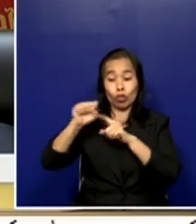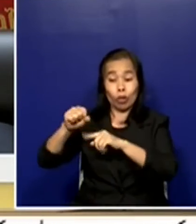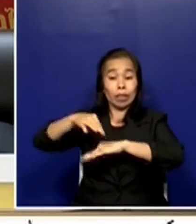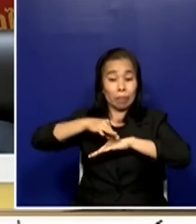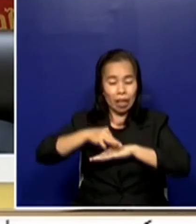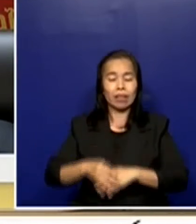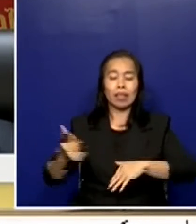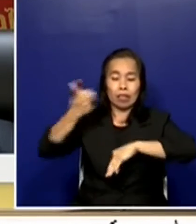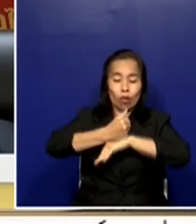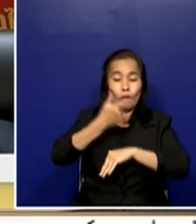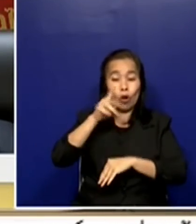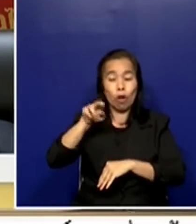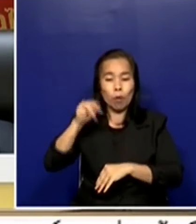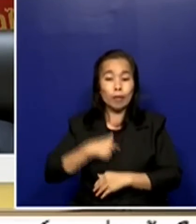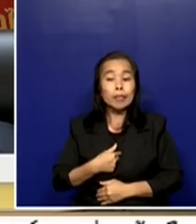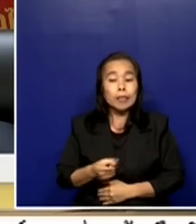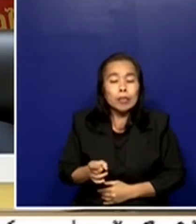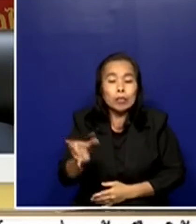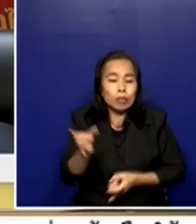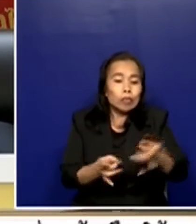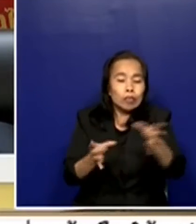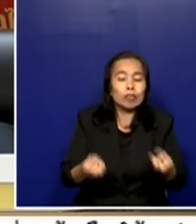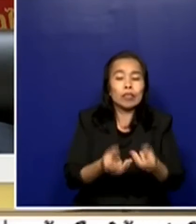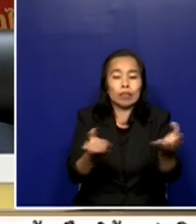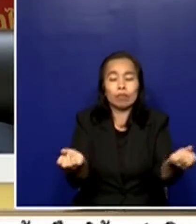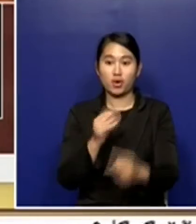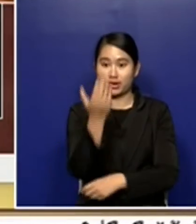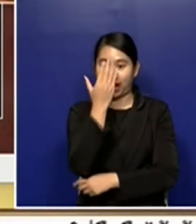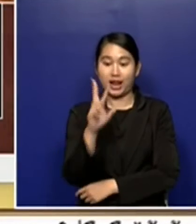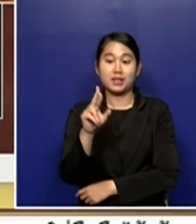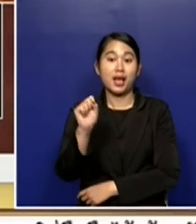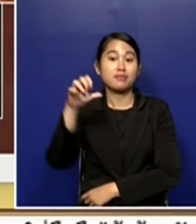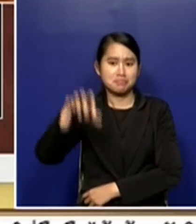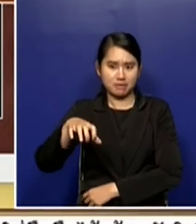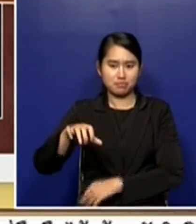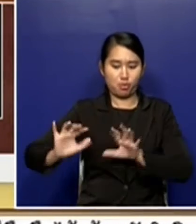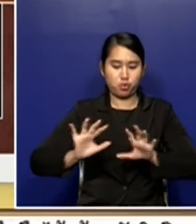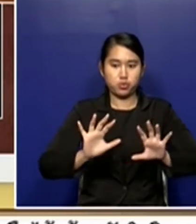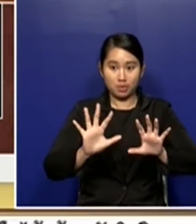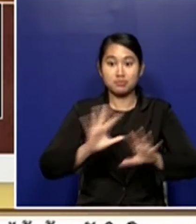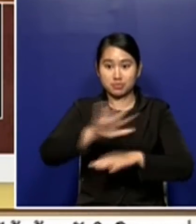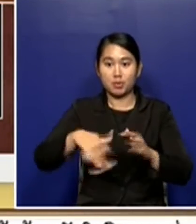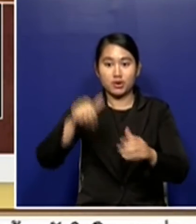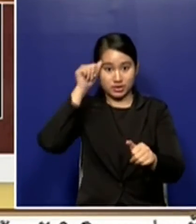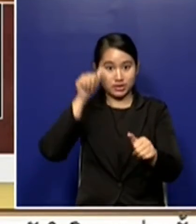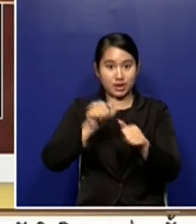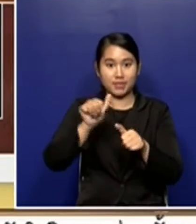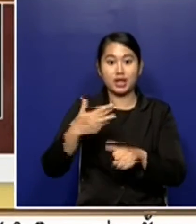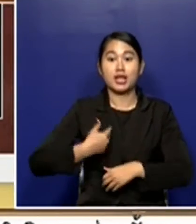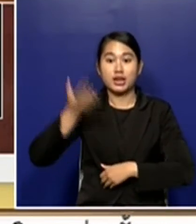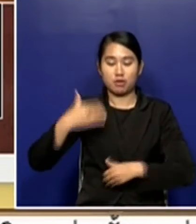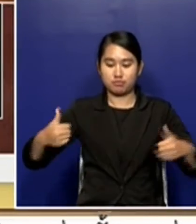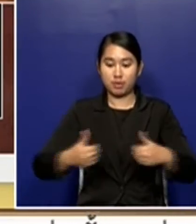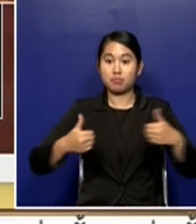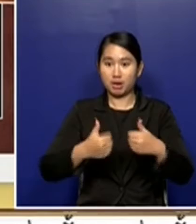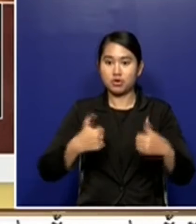ไม่เพียงแต่ประเด็นที่เกลาหาว่าทำงานบกพร่องแต่นายสุชาิยัถูกนางสาวววิภาอภิปรายเกลาหาวะยุโยงปรุกปัน